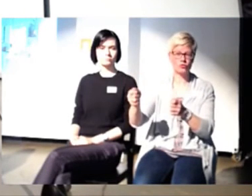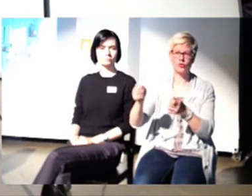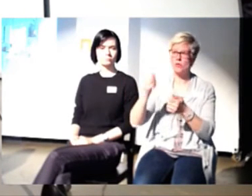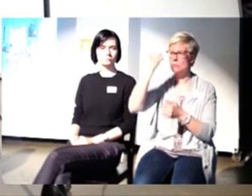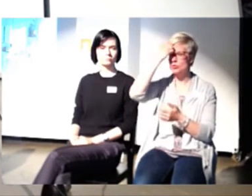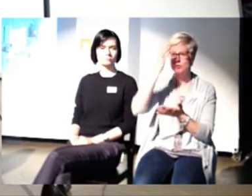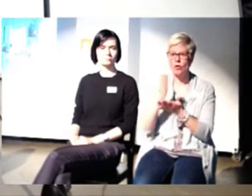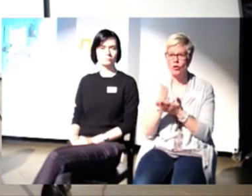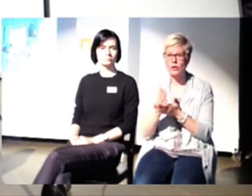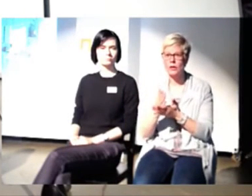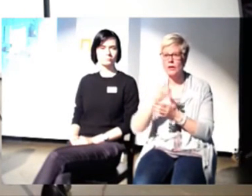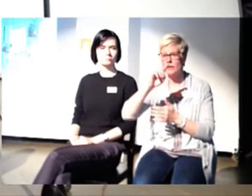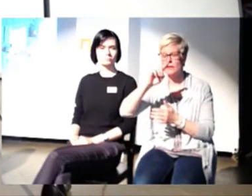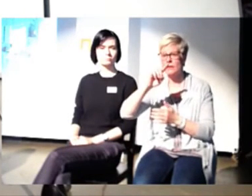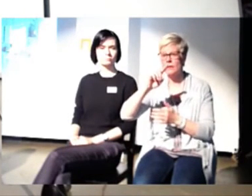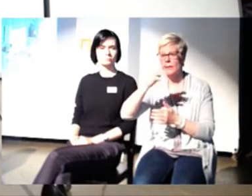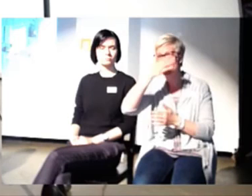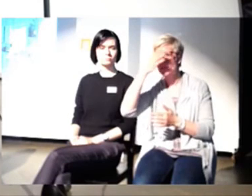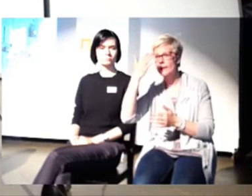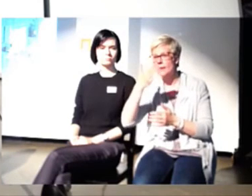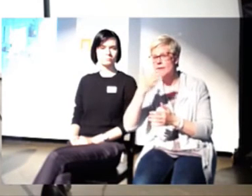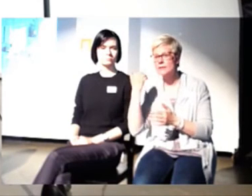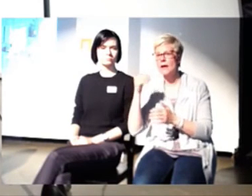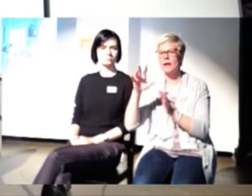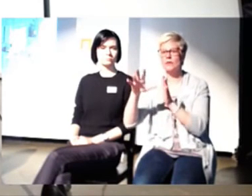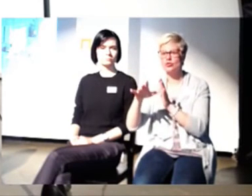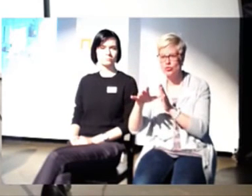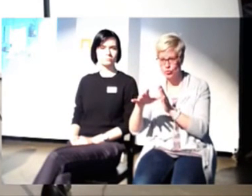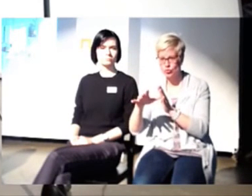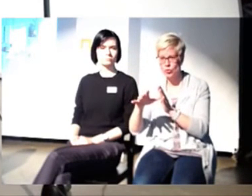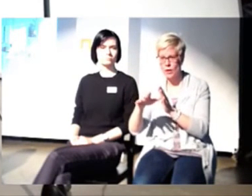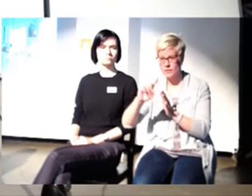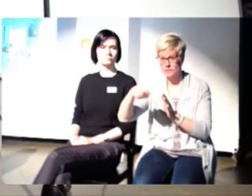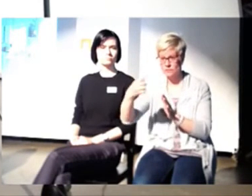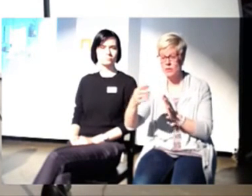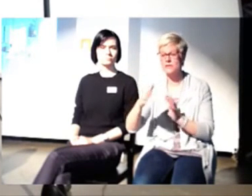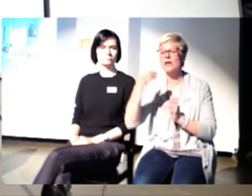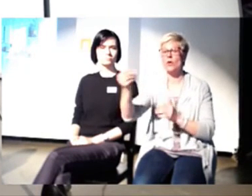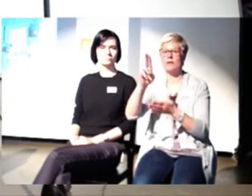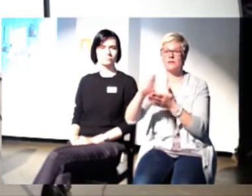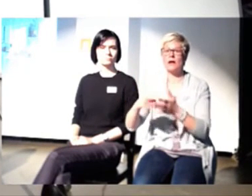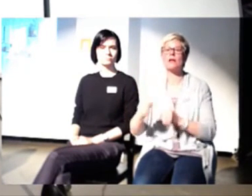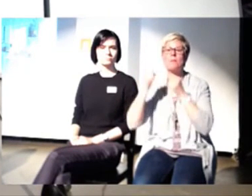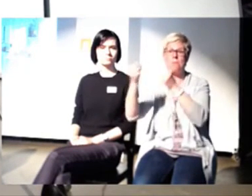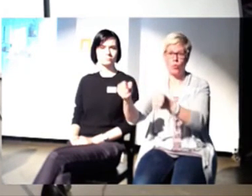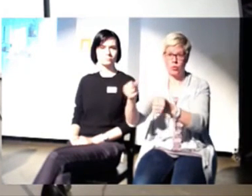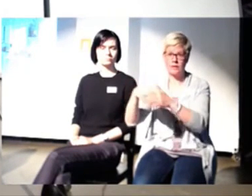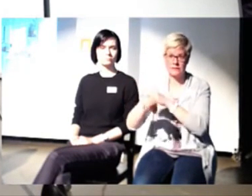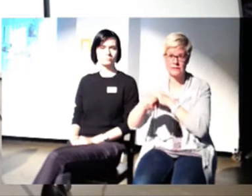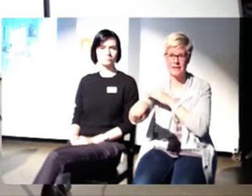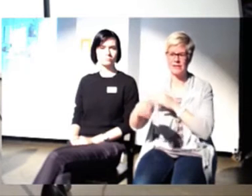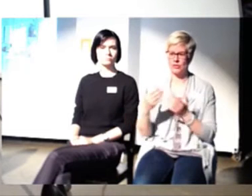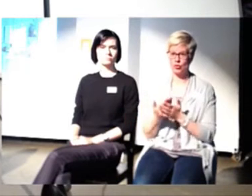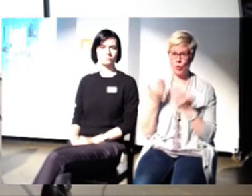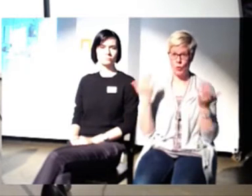tai syksyllä, niin seuraava residenssitaiteilija tulee muuttaa sisään, koska siellä tehdään nyt hieman